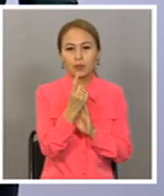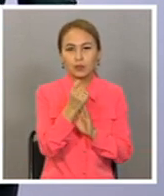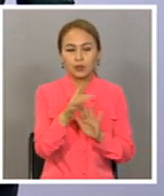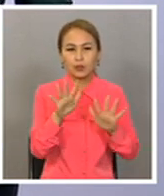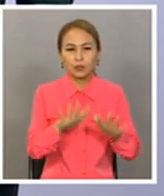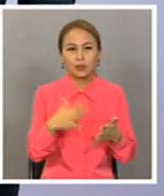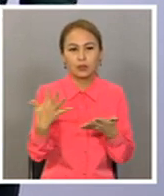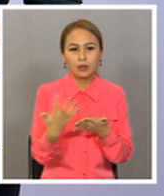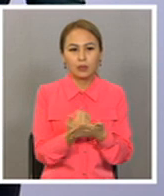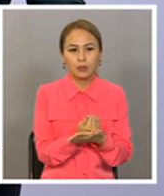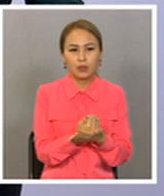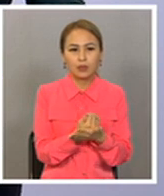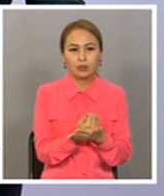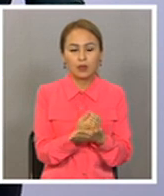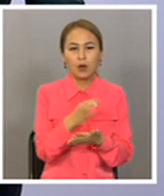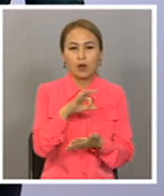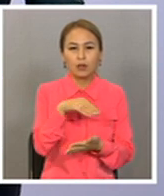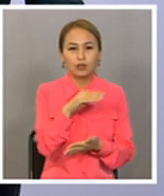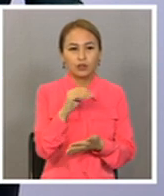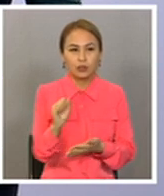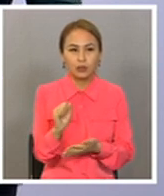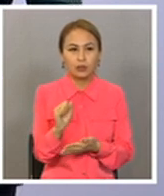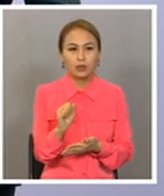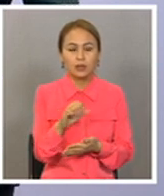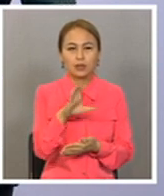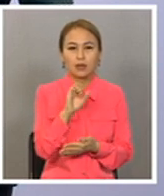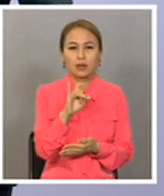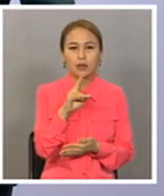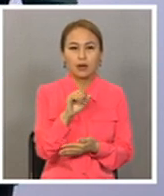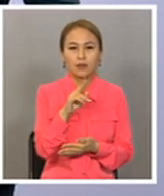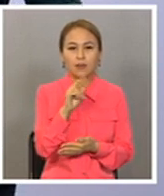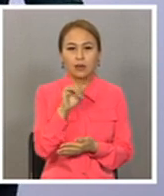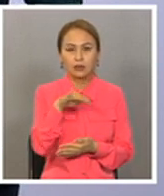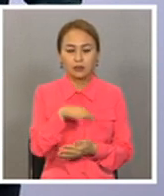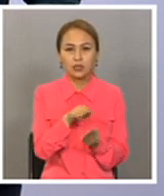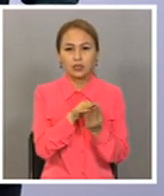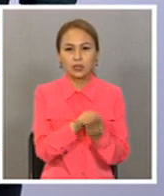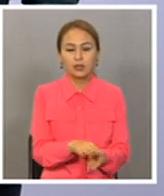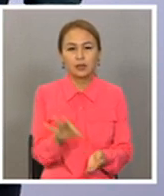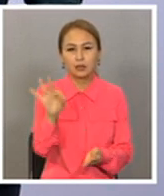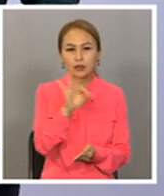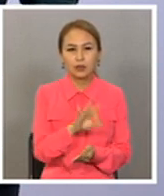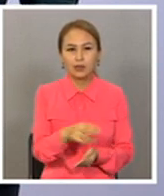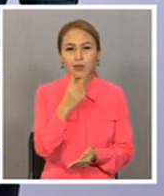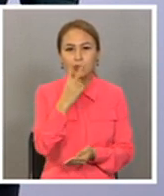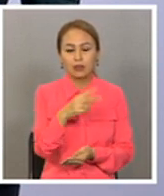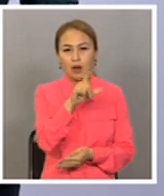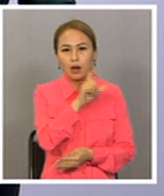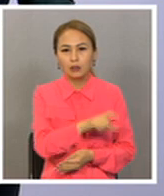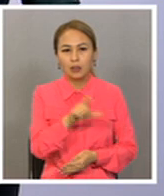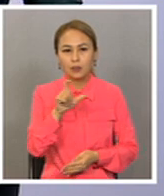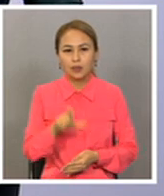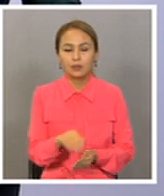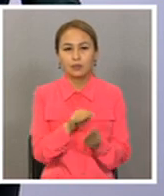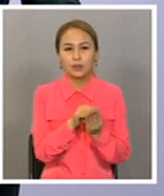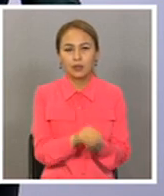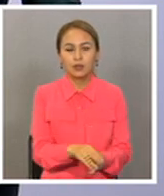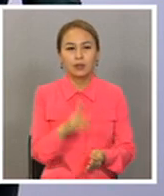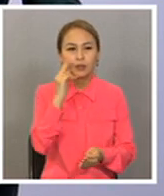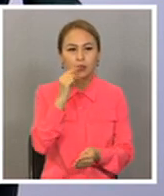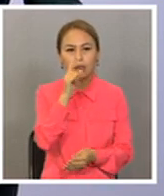табылған олжаларға саркофагта жерленген екі адамның мәйіті, яғни ер адам